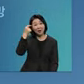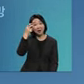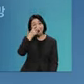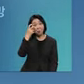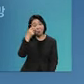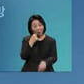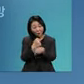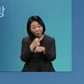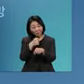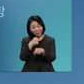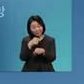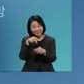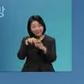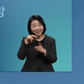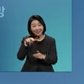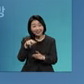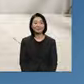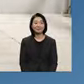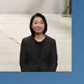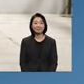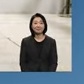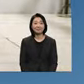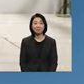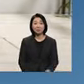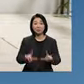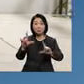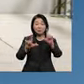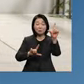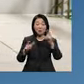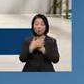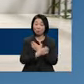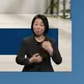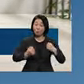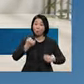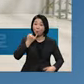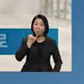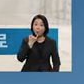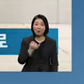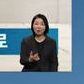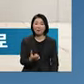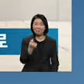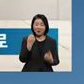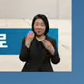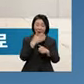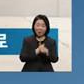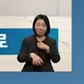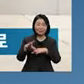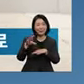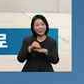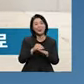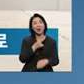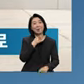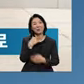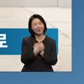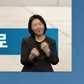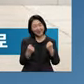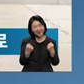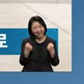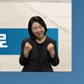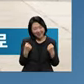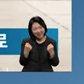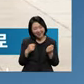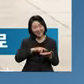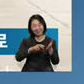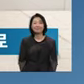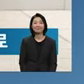축사에 들어간 푸바오의 사진을 공개했는데요 현재 상태는 양호합니다 빨리 새로운 환경에 적응해 건강하기를 이런